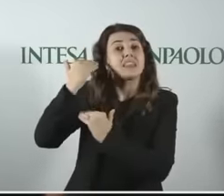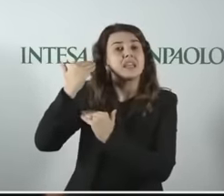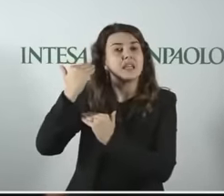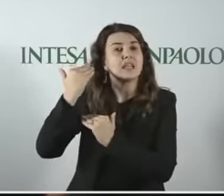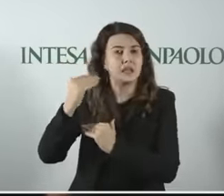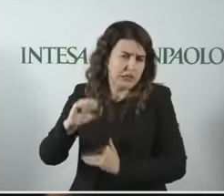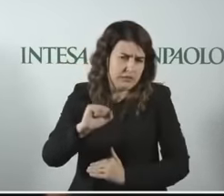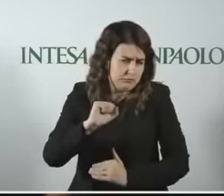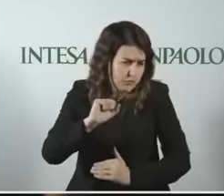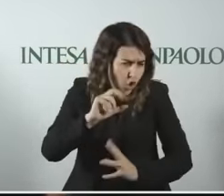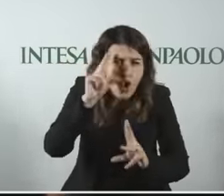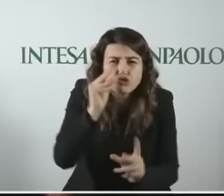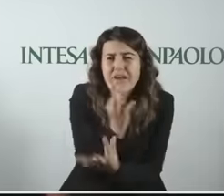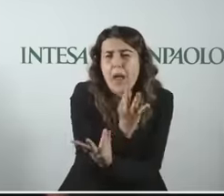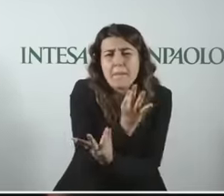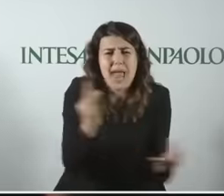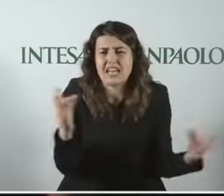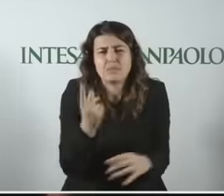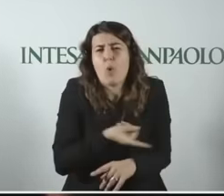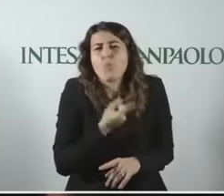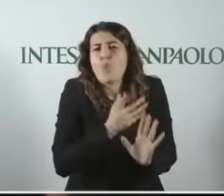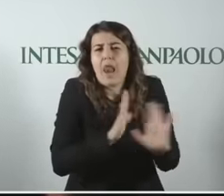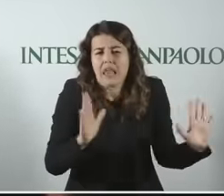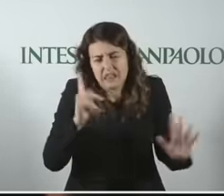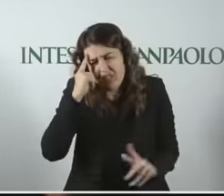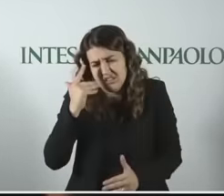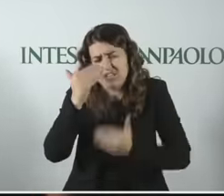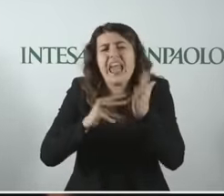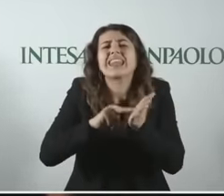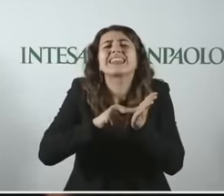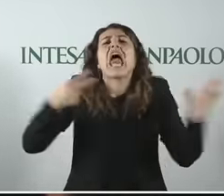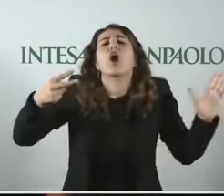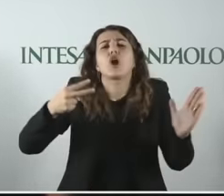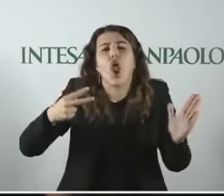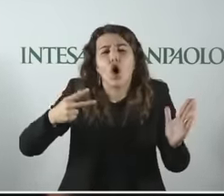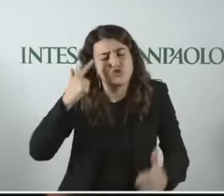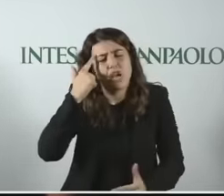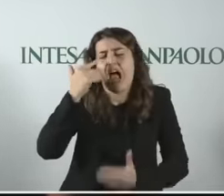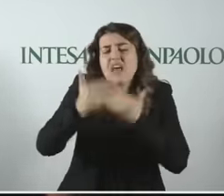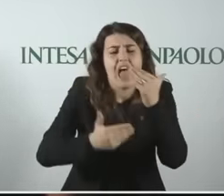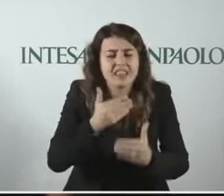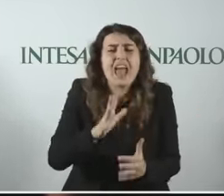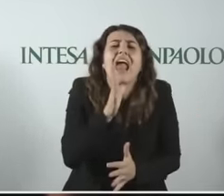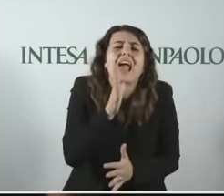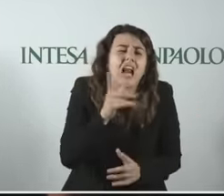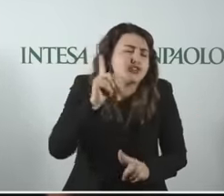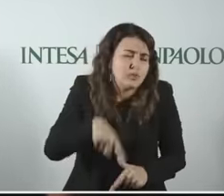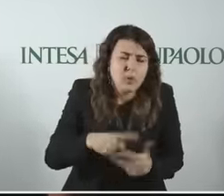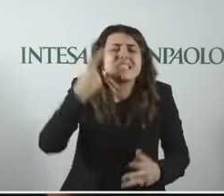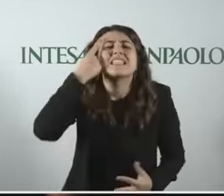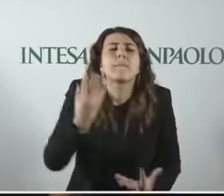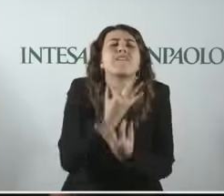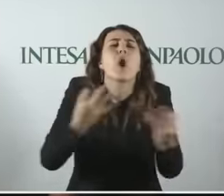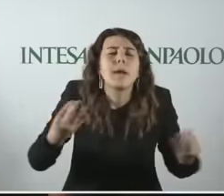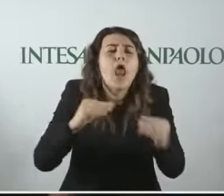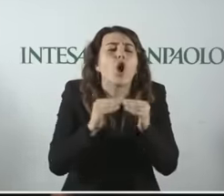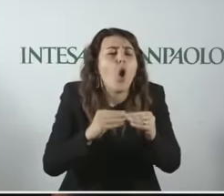conoscevano benissimo scientificamente erano piuttosto avanti tecnologicamente erano abbastanza avanti i greci e quindi il mulino Lo sapevano fare